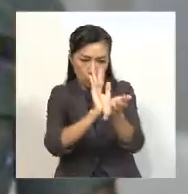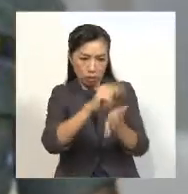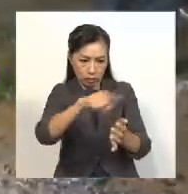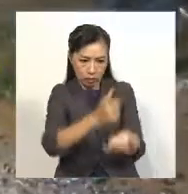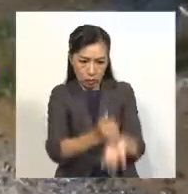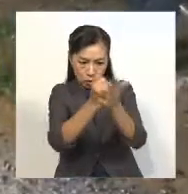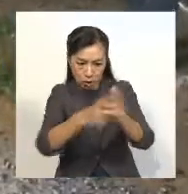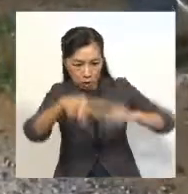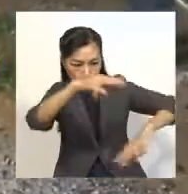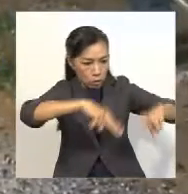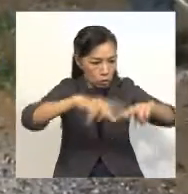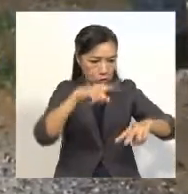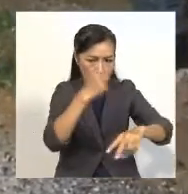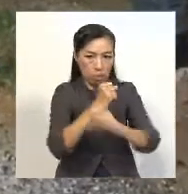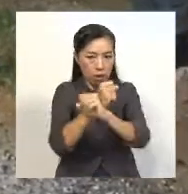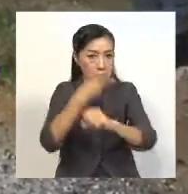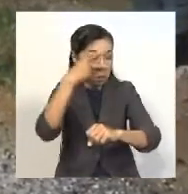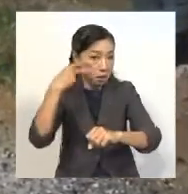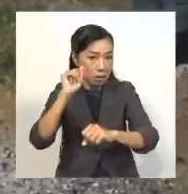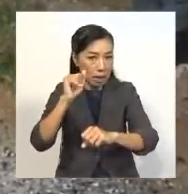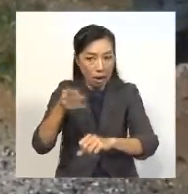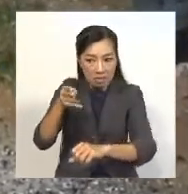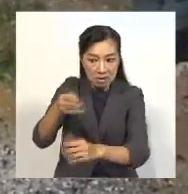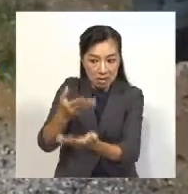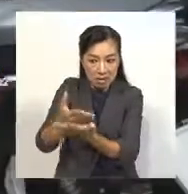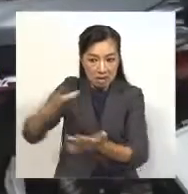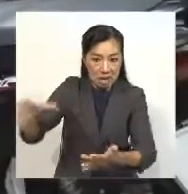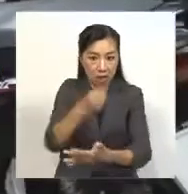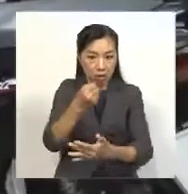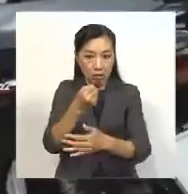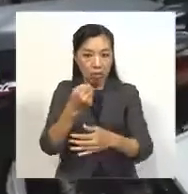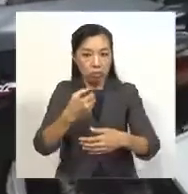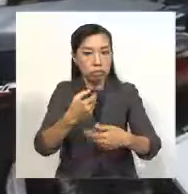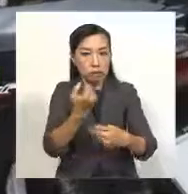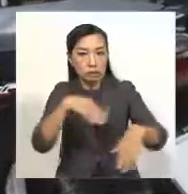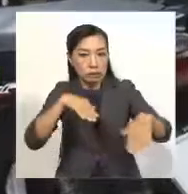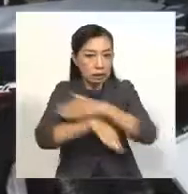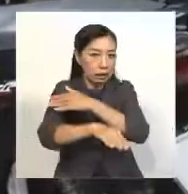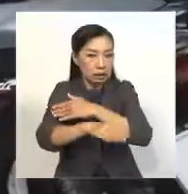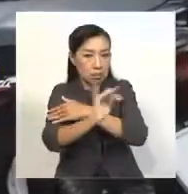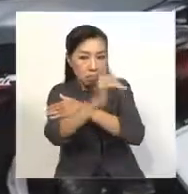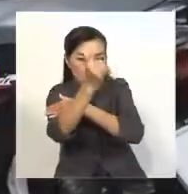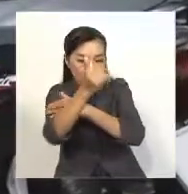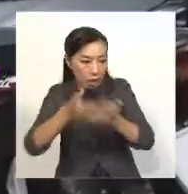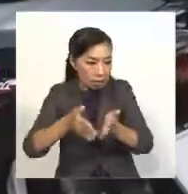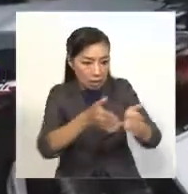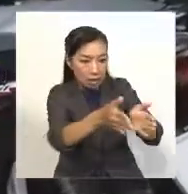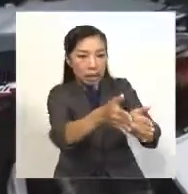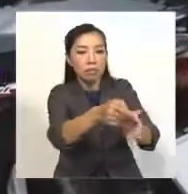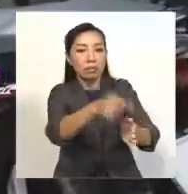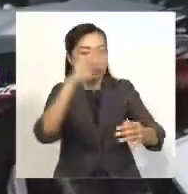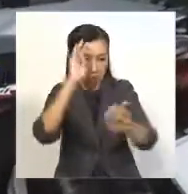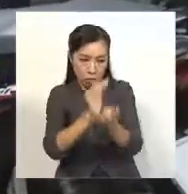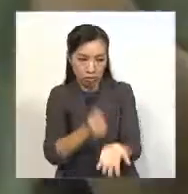ดตรวจจุดสกัดเพื่อสกัดกั้นคนร้ายที่อาจจะก่อเหตุแล้วก็ใช้เส้นทางในพื้นที่หลบหนี